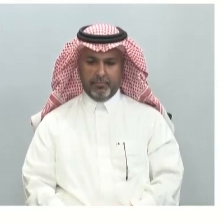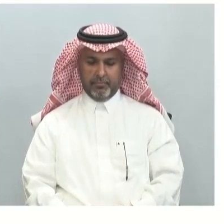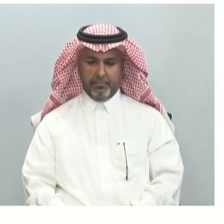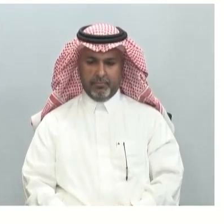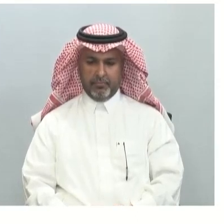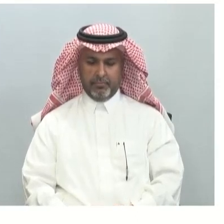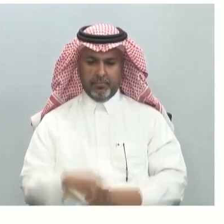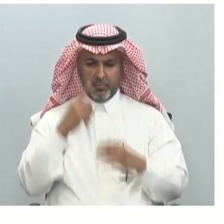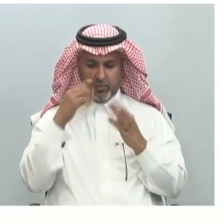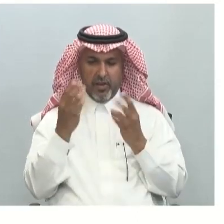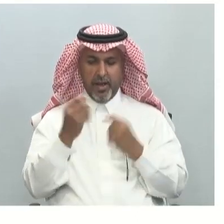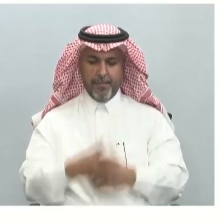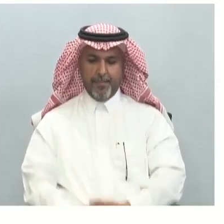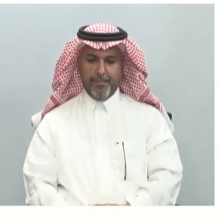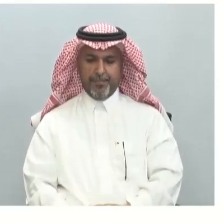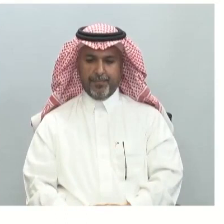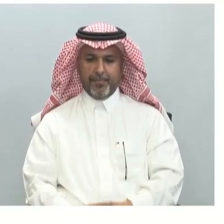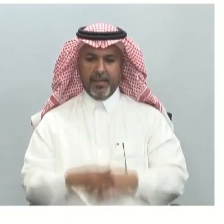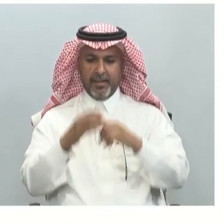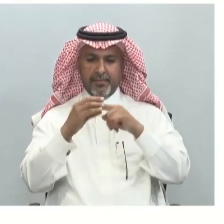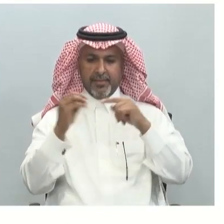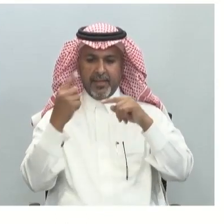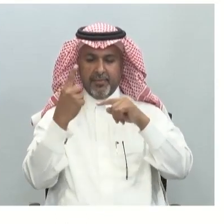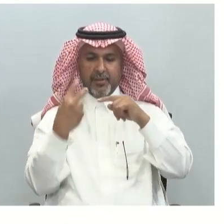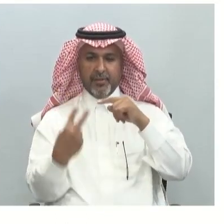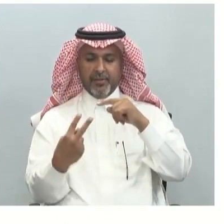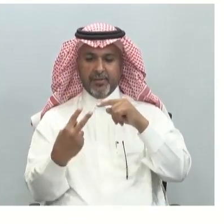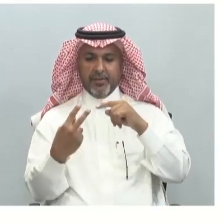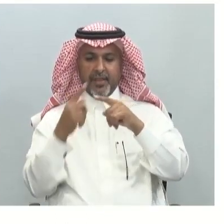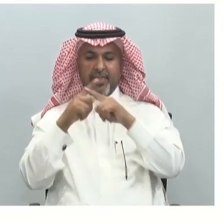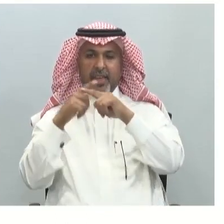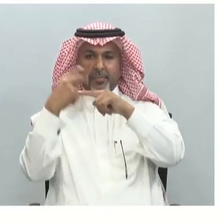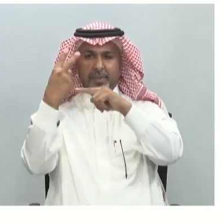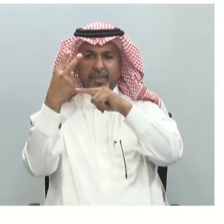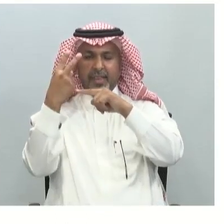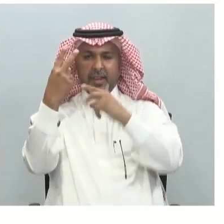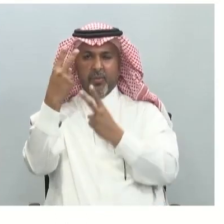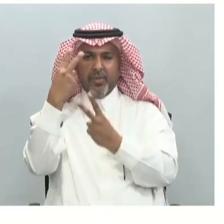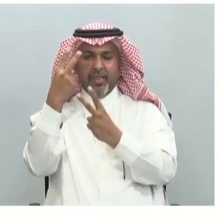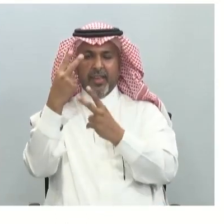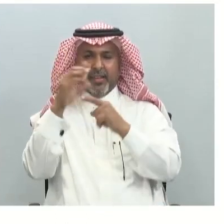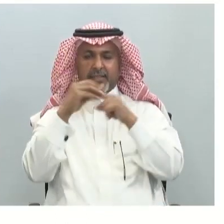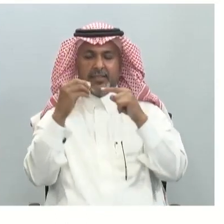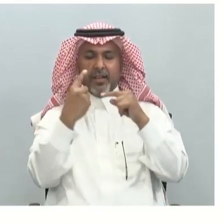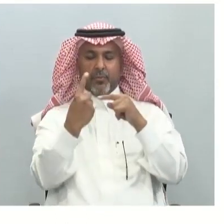النواتج سالب نصف اثنين سالب واحد ام اللي هي سالب ام